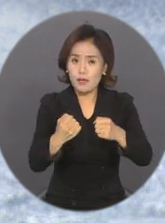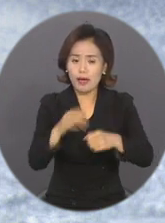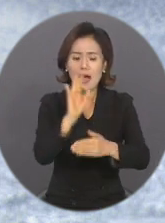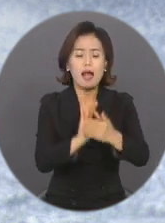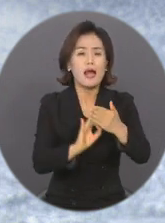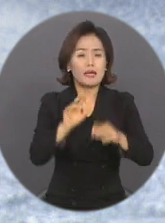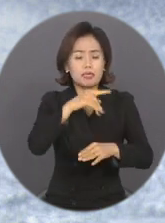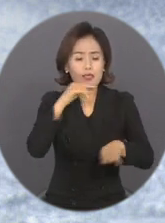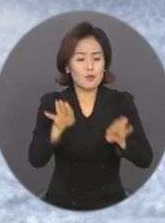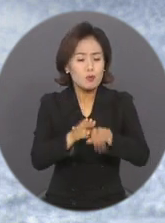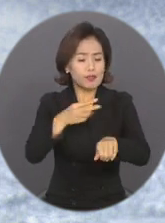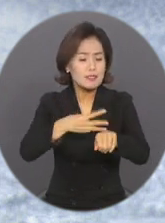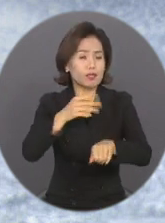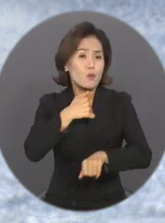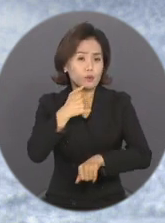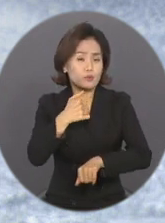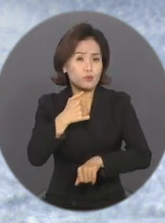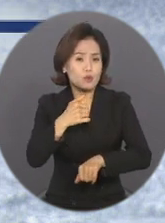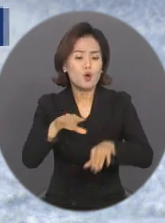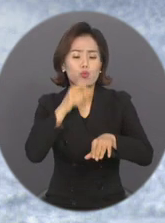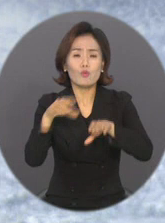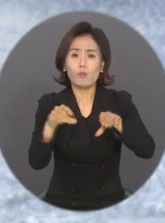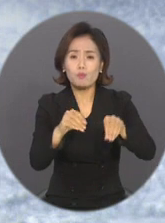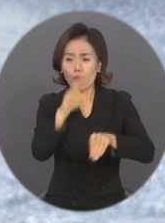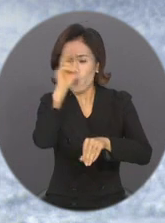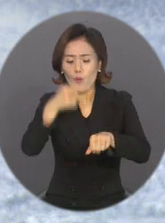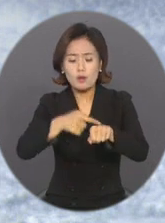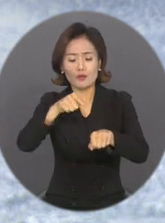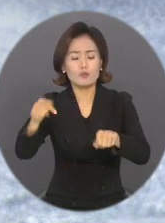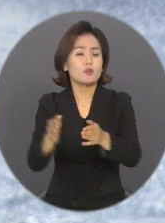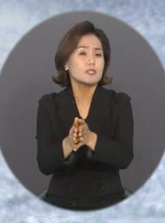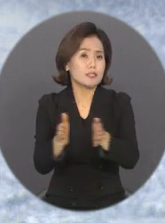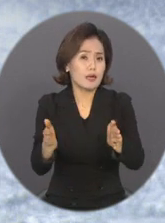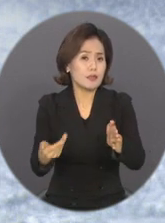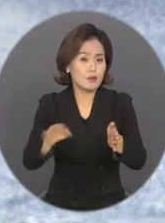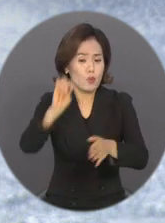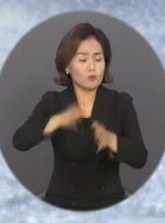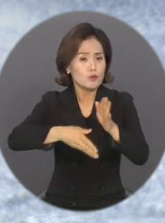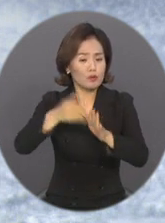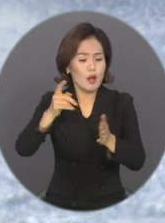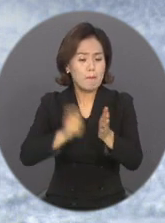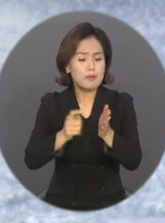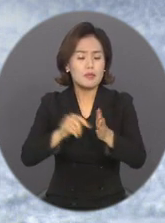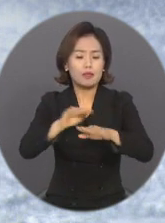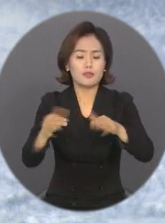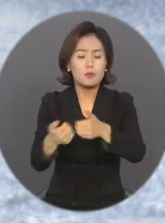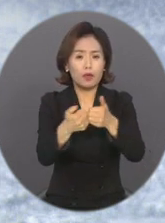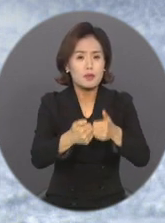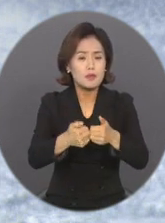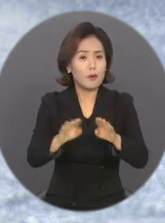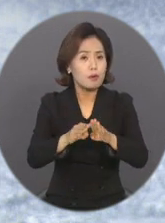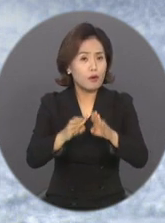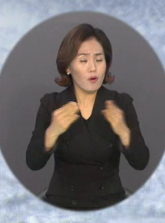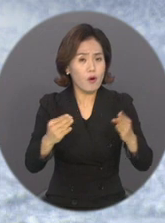오전 3시 30분. 단수는 그로부터 10시간 뒤인 오후 1시부터 시작됐는데 광주시가 비상대책회의를 연 것은